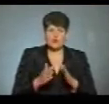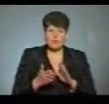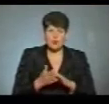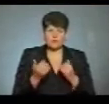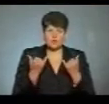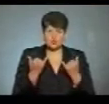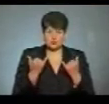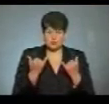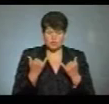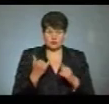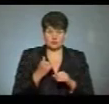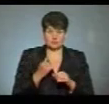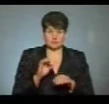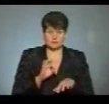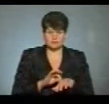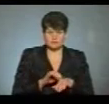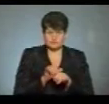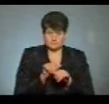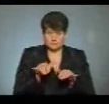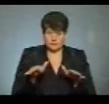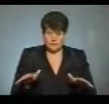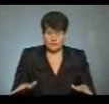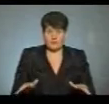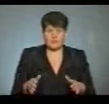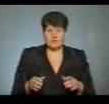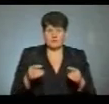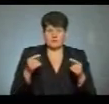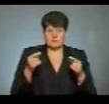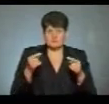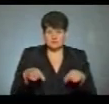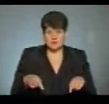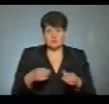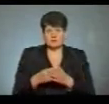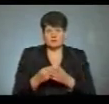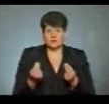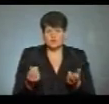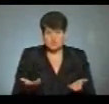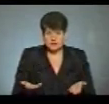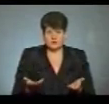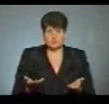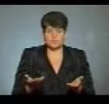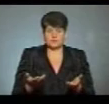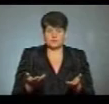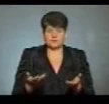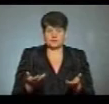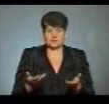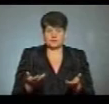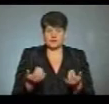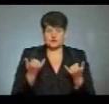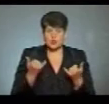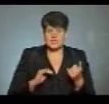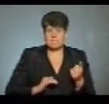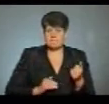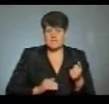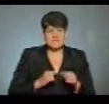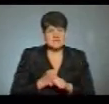сьогоднішньої пандемії, падіння наповнення бюджету, також сьогодні бізнес